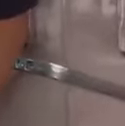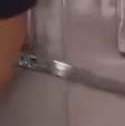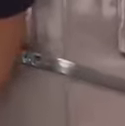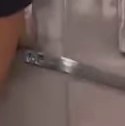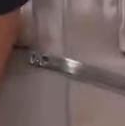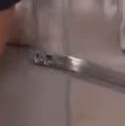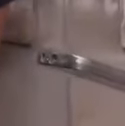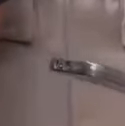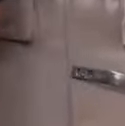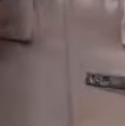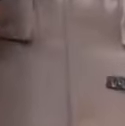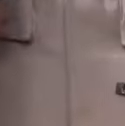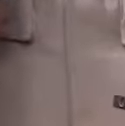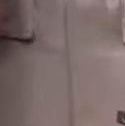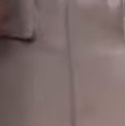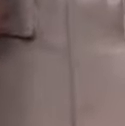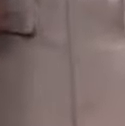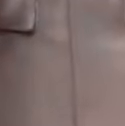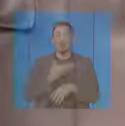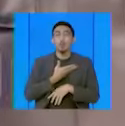pelaku, korban